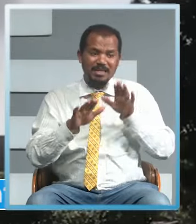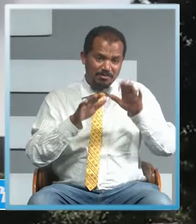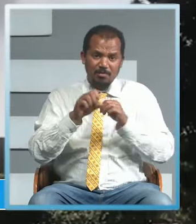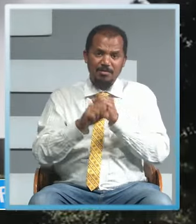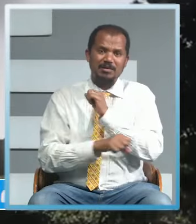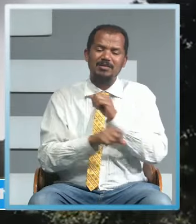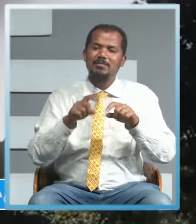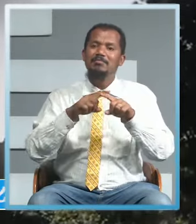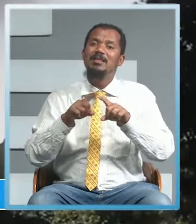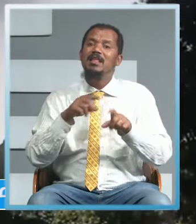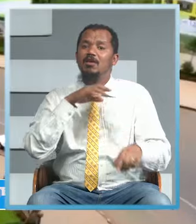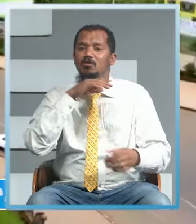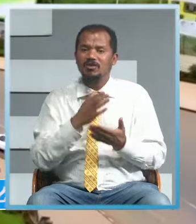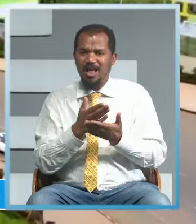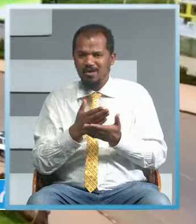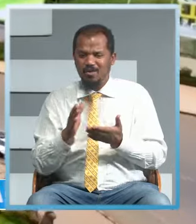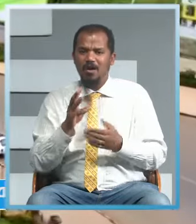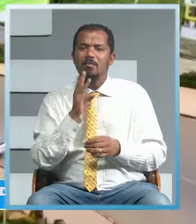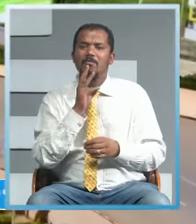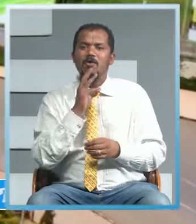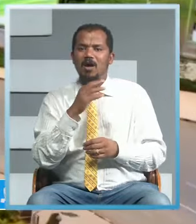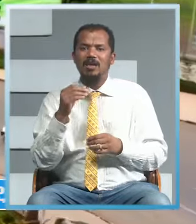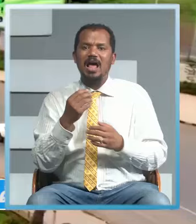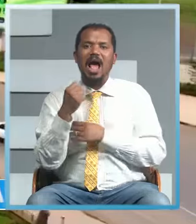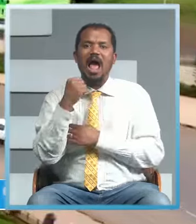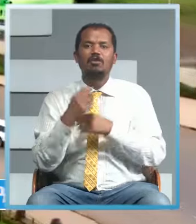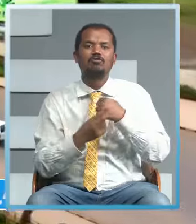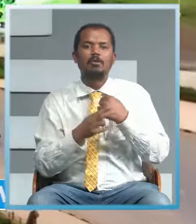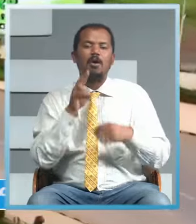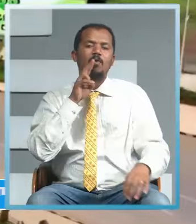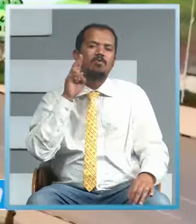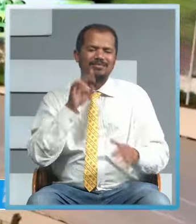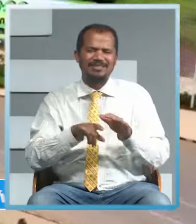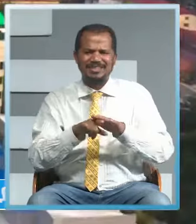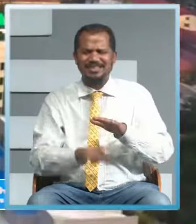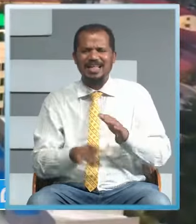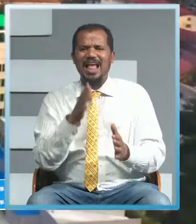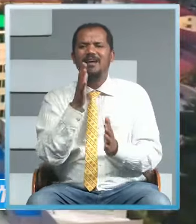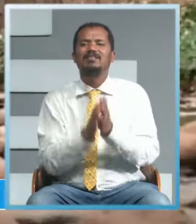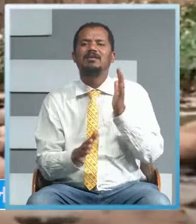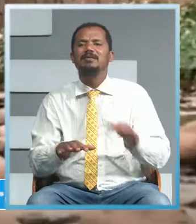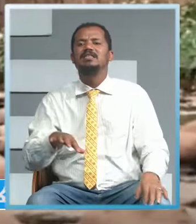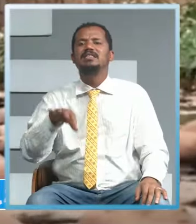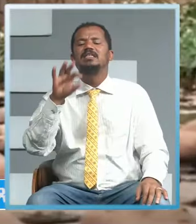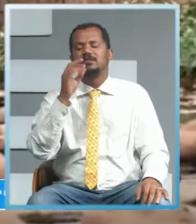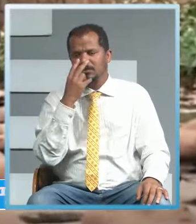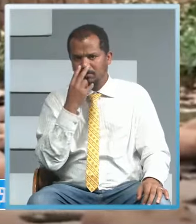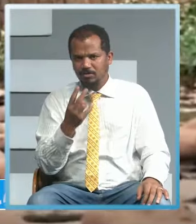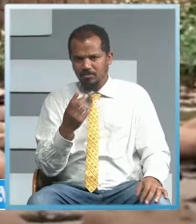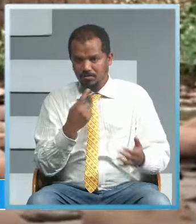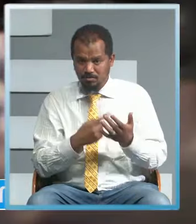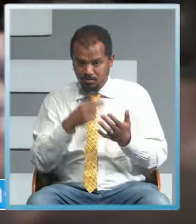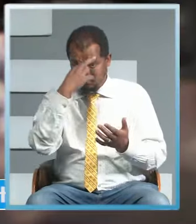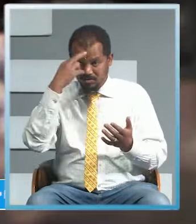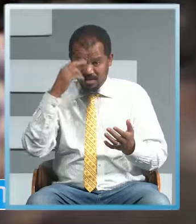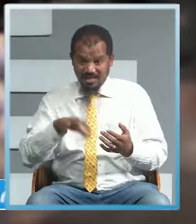በግምገማው መሰረትም በተለይ በቆሻሻ አወጋገድ፣ በውሃና በኃይል ቁጠባ ሆቴሎች ዝቅተኛ አፈጻጸም እንደተገኘባቸው